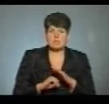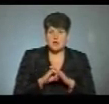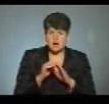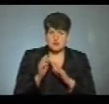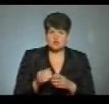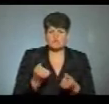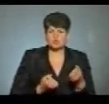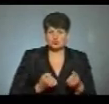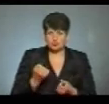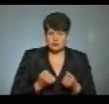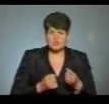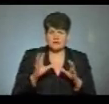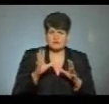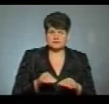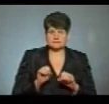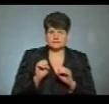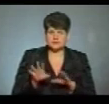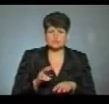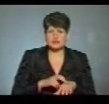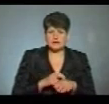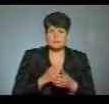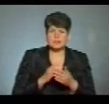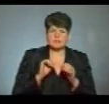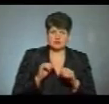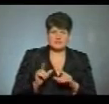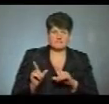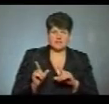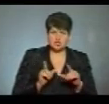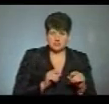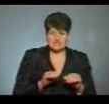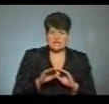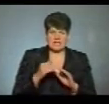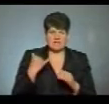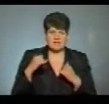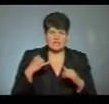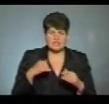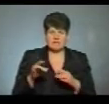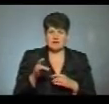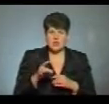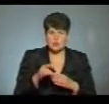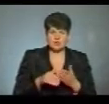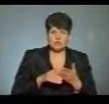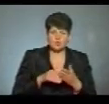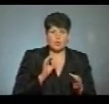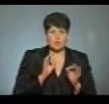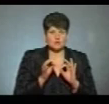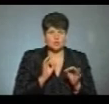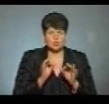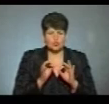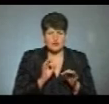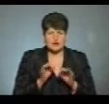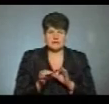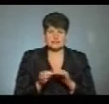зокрема автомобілі, для того, щоб лікарі мали можливість виїжджати на виклики в райони, на допомогу консультувати, якраз,